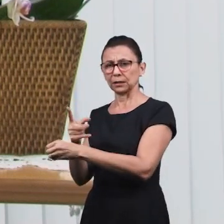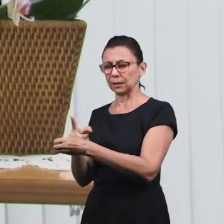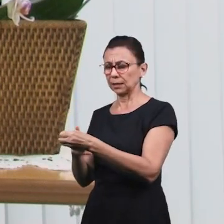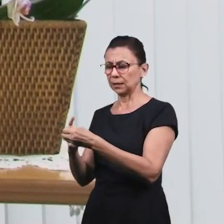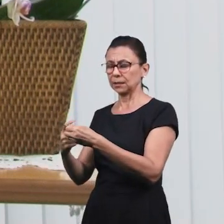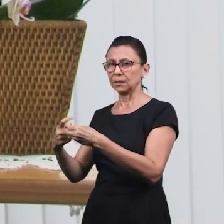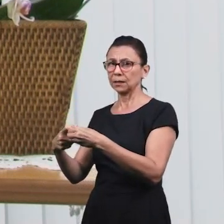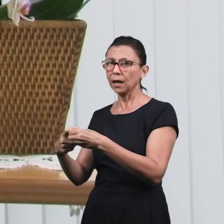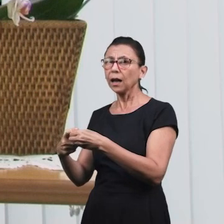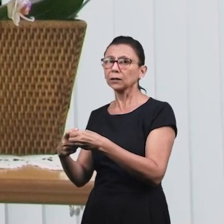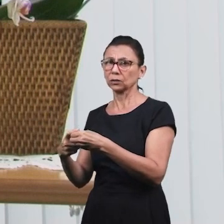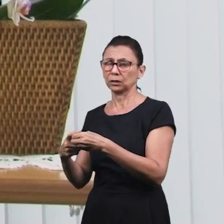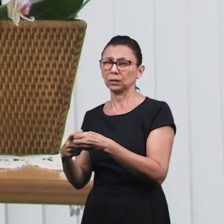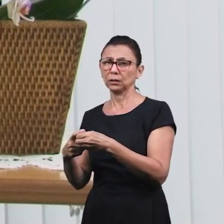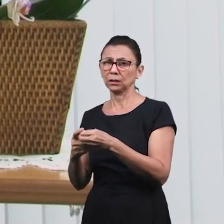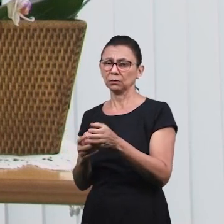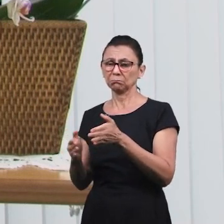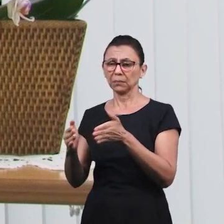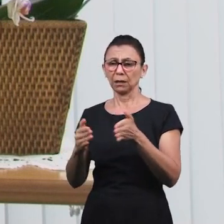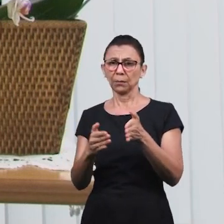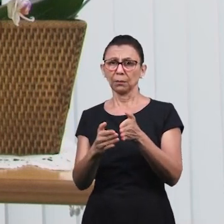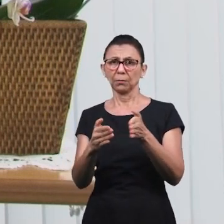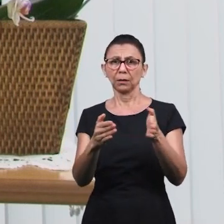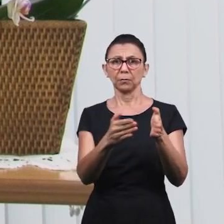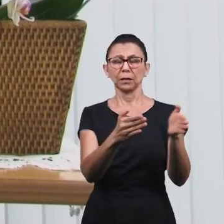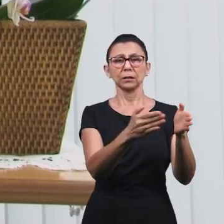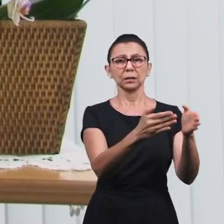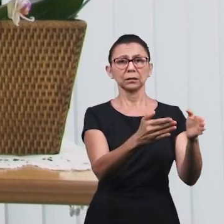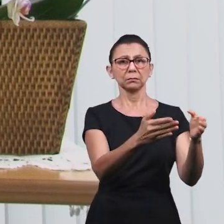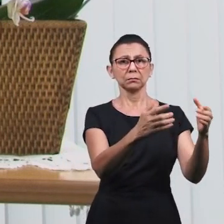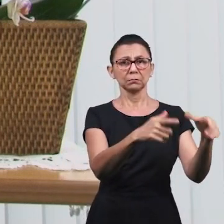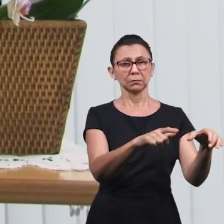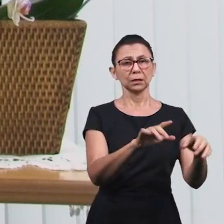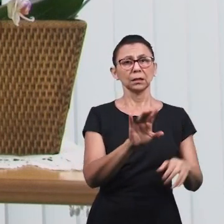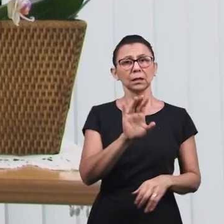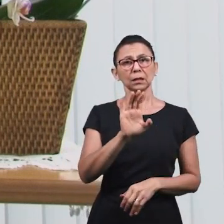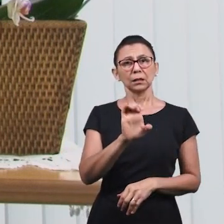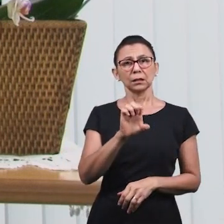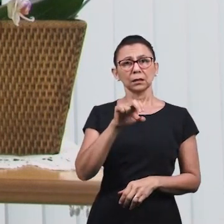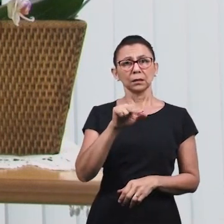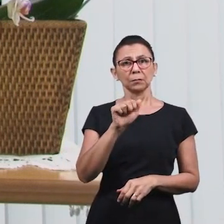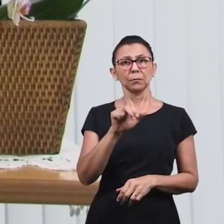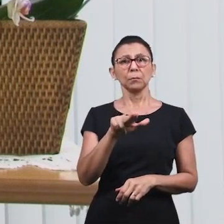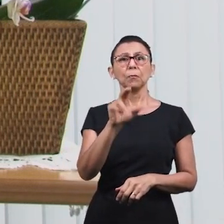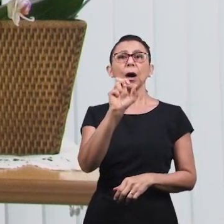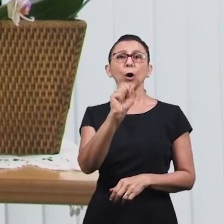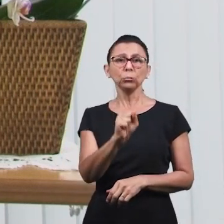que 2 disciples quittaient Jérusalem et allaient à un village nommé Emmaüs.